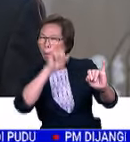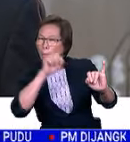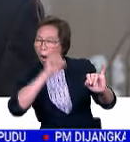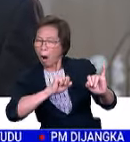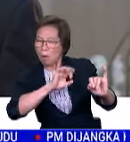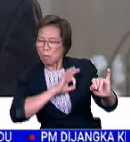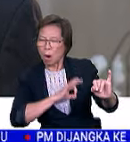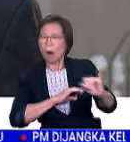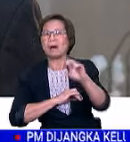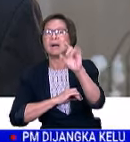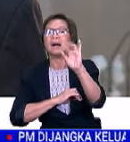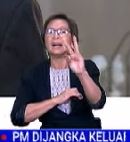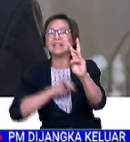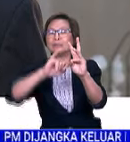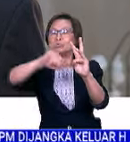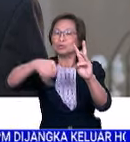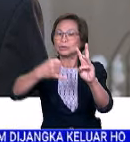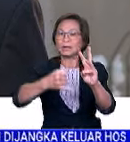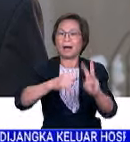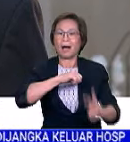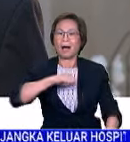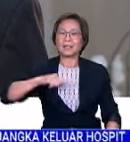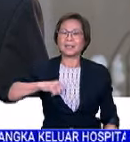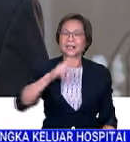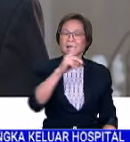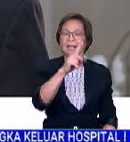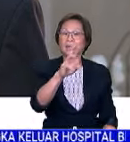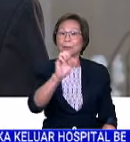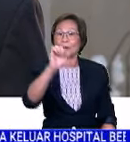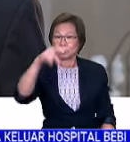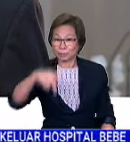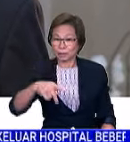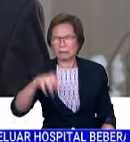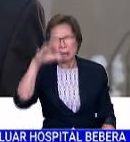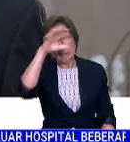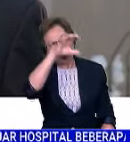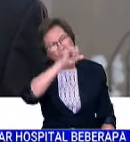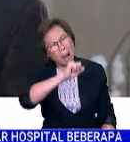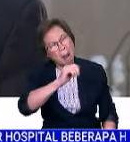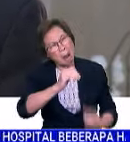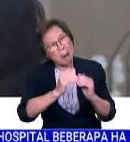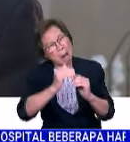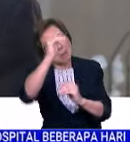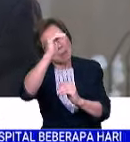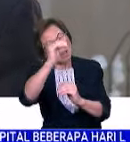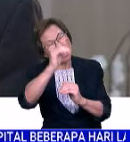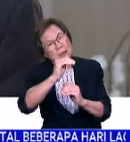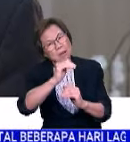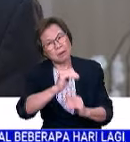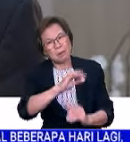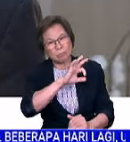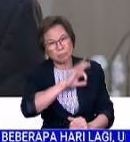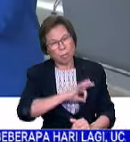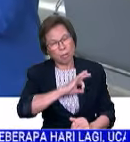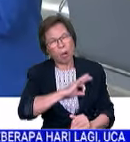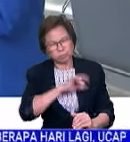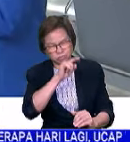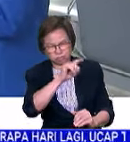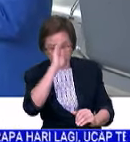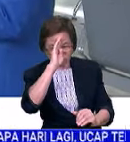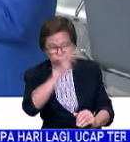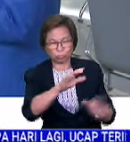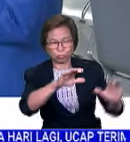daripada 6 juta ahli KWSP juga dijangka akan memanfaat lebih kepada golongan M40.